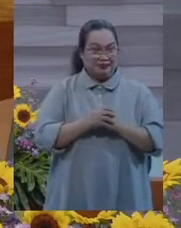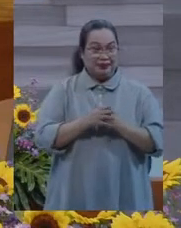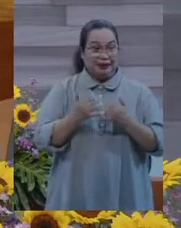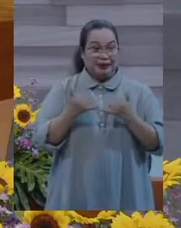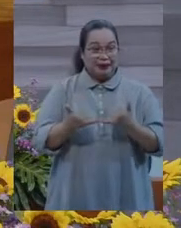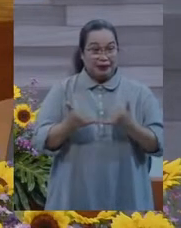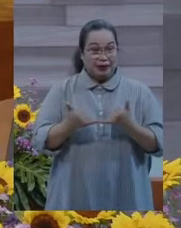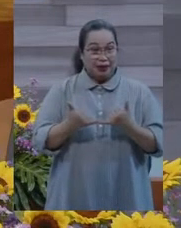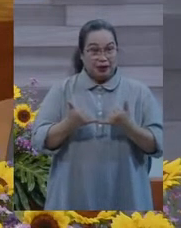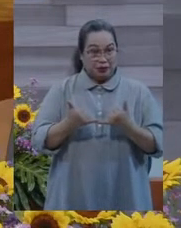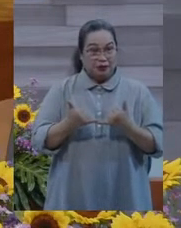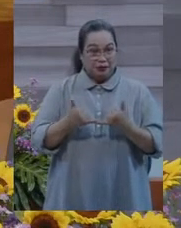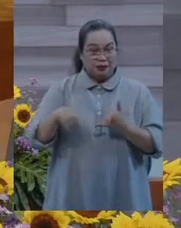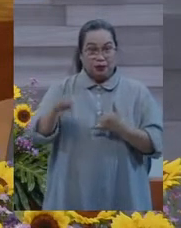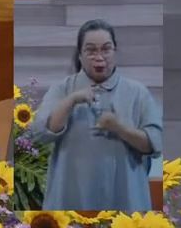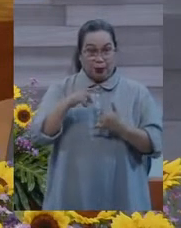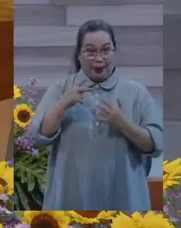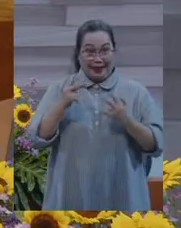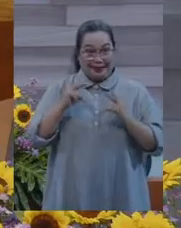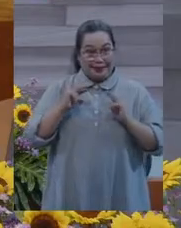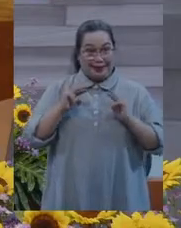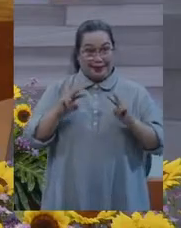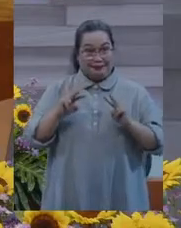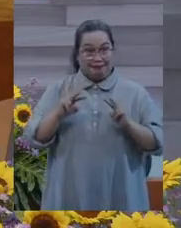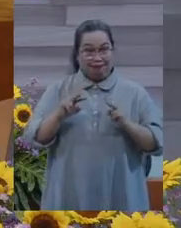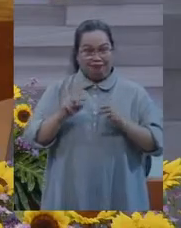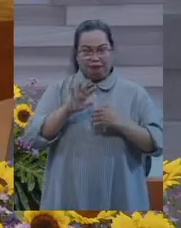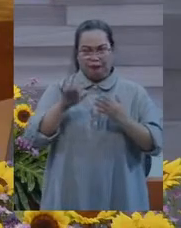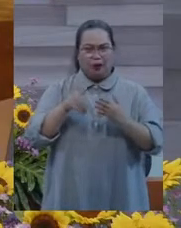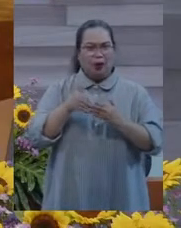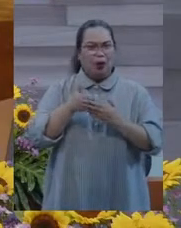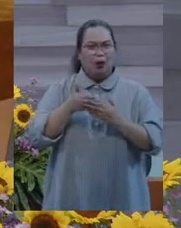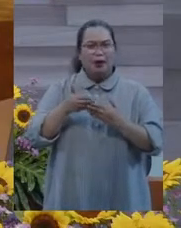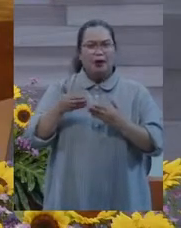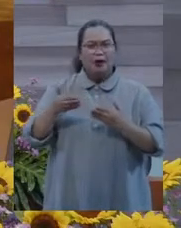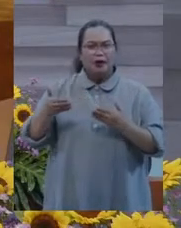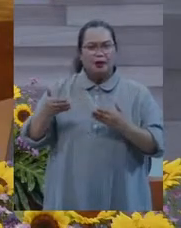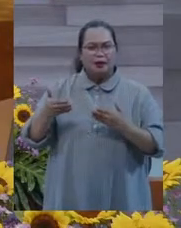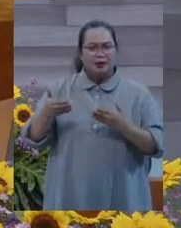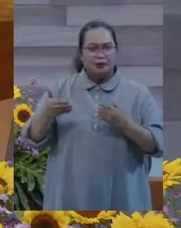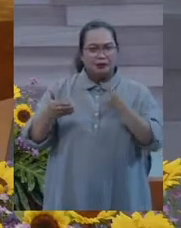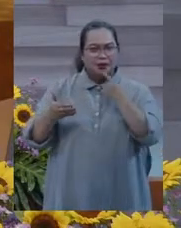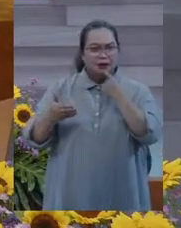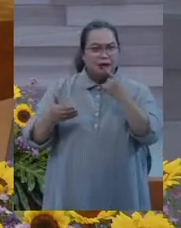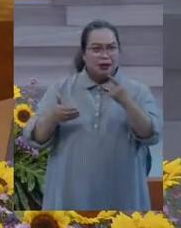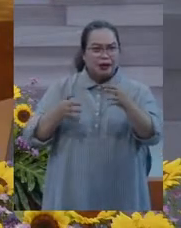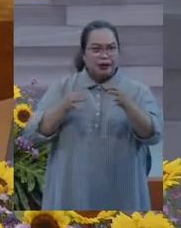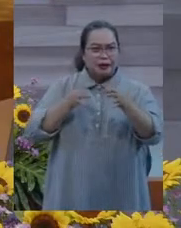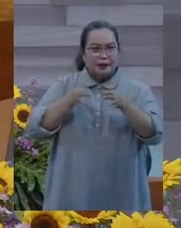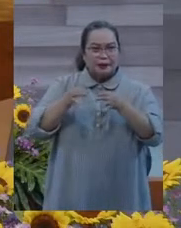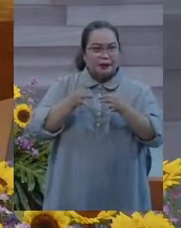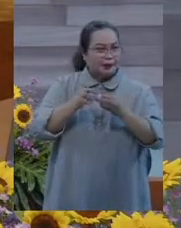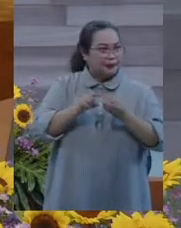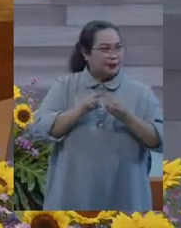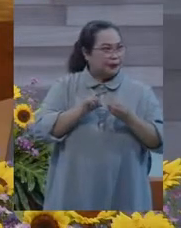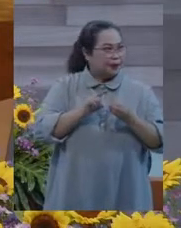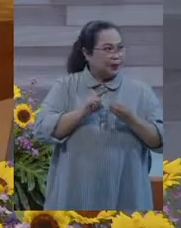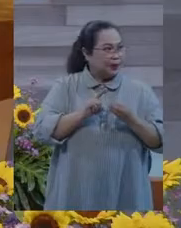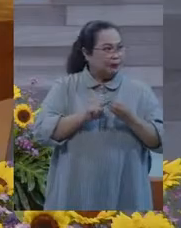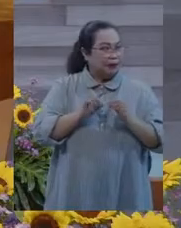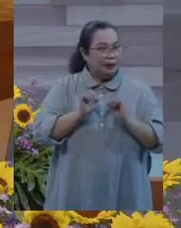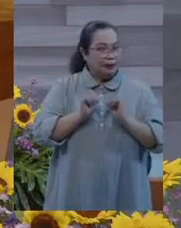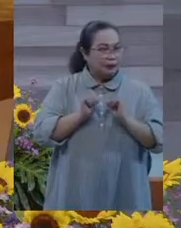naman, makikita natin ang ilang bagay na naglalarawan muli ng